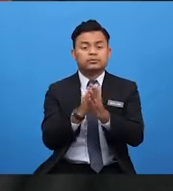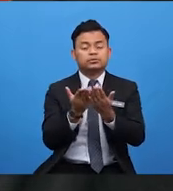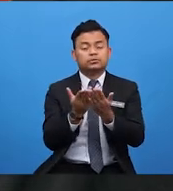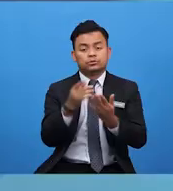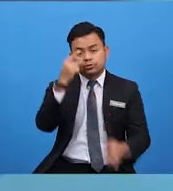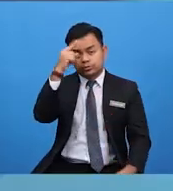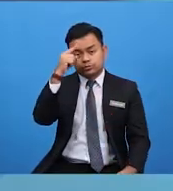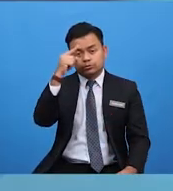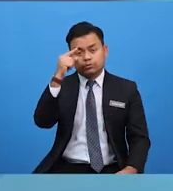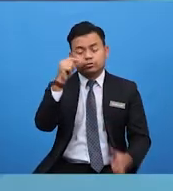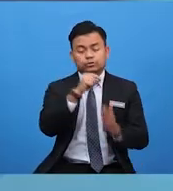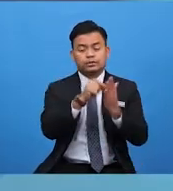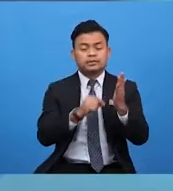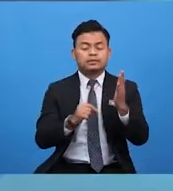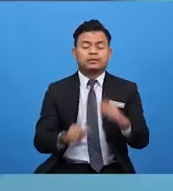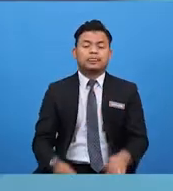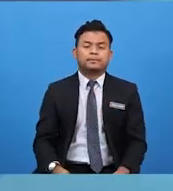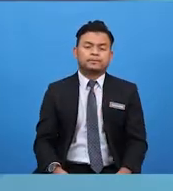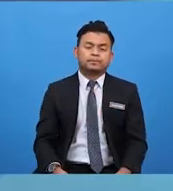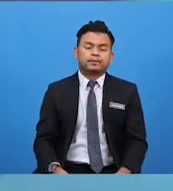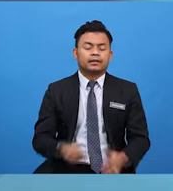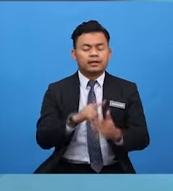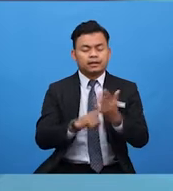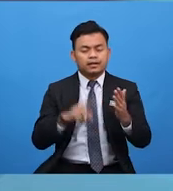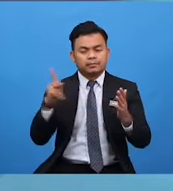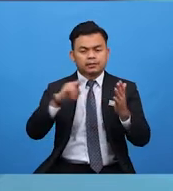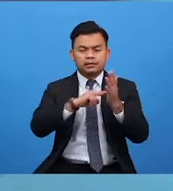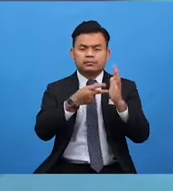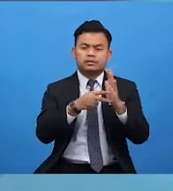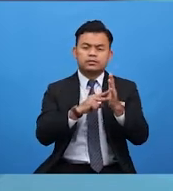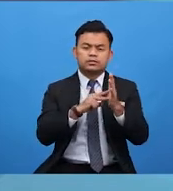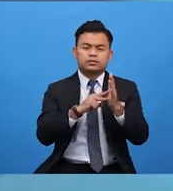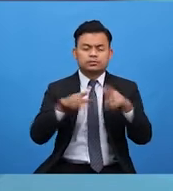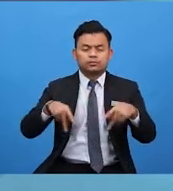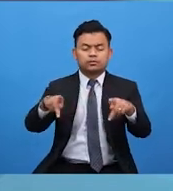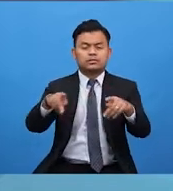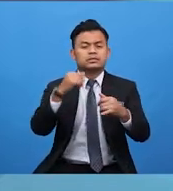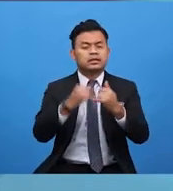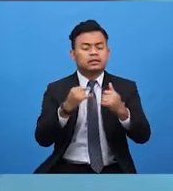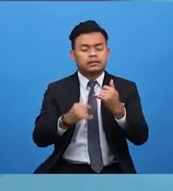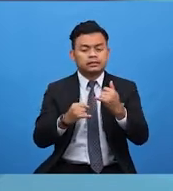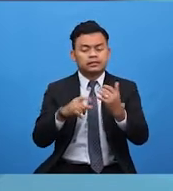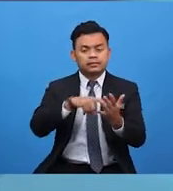ini. Apakah yang dimaksudkan dengan proses akhir batik lukis?